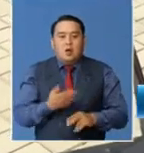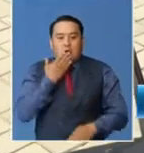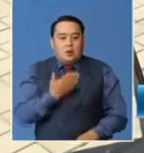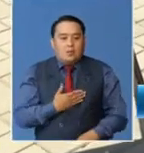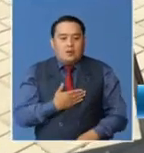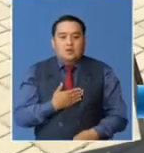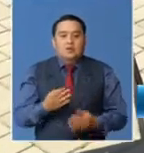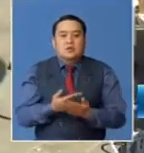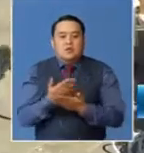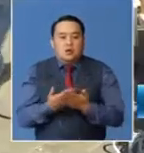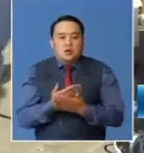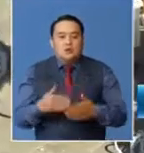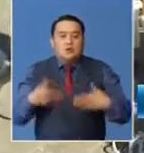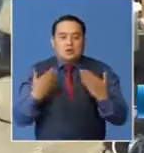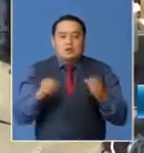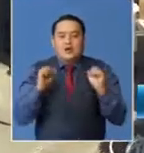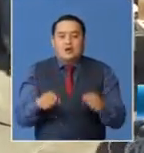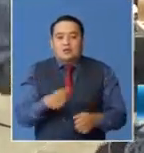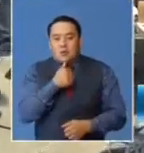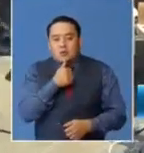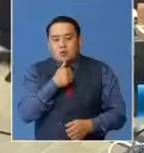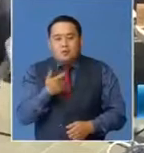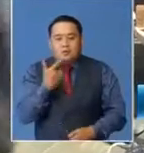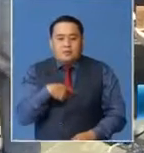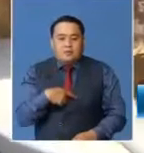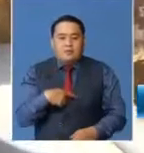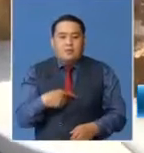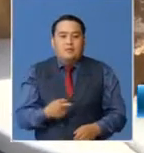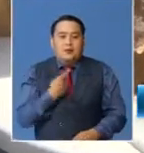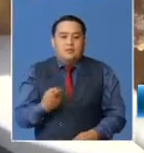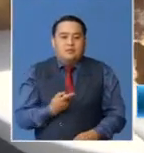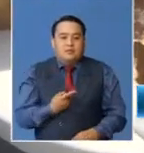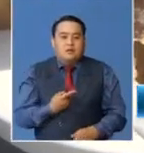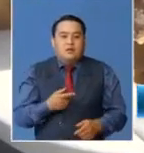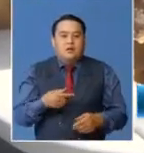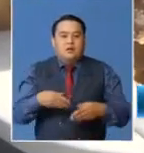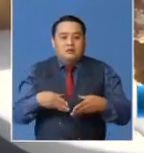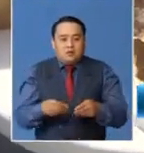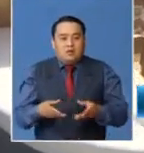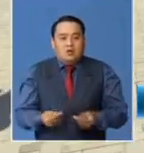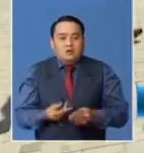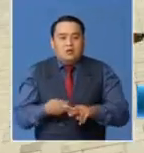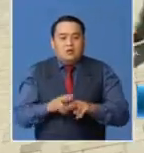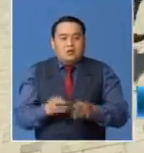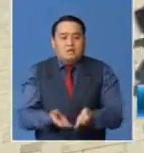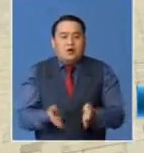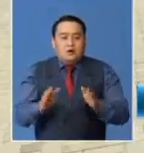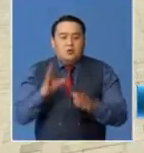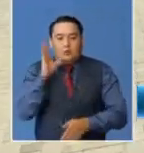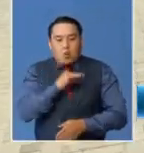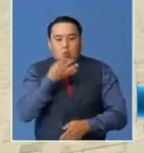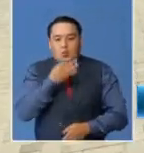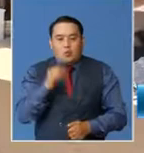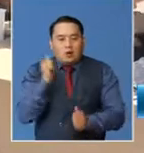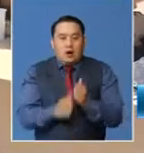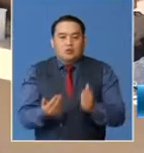Любителям прикладного искусства представилась возможность попробовать себя в мастерстве шитья и в гончарном искусстве. Найти занятие по вкусу мог абсолютно